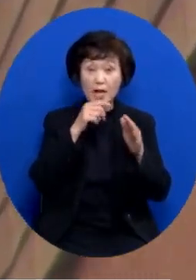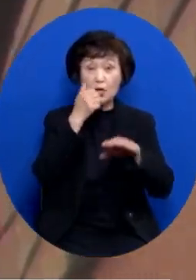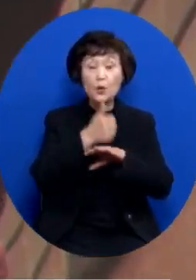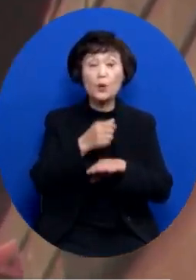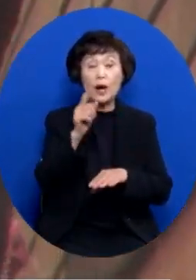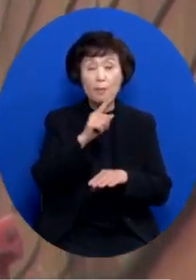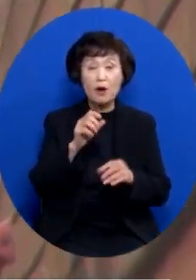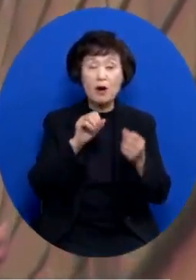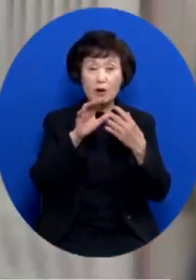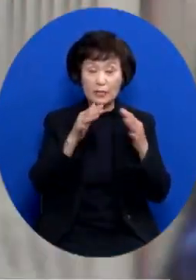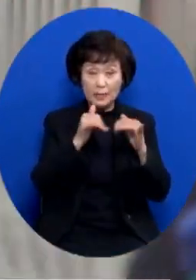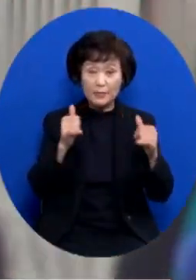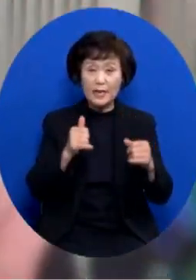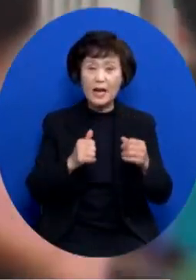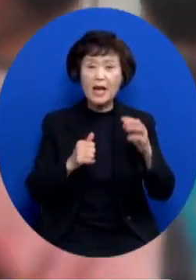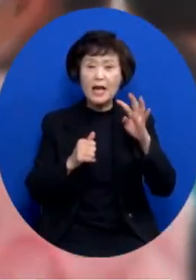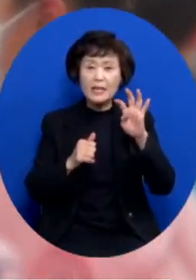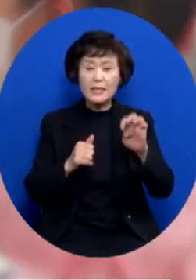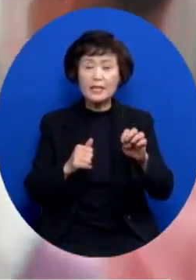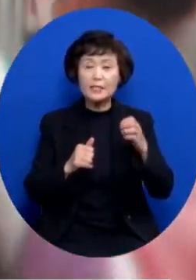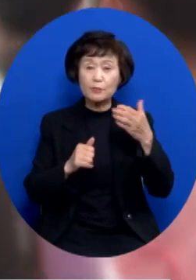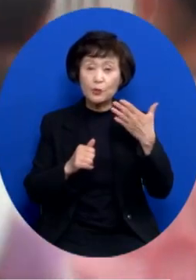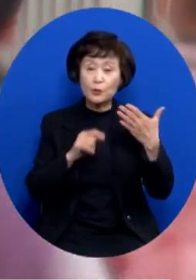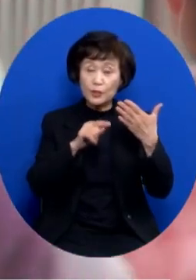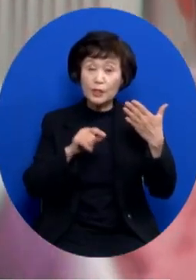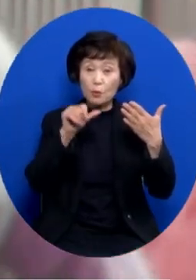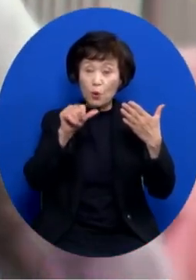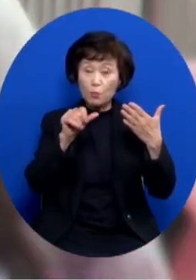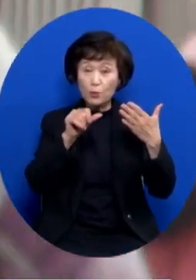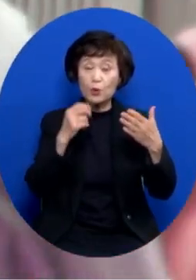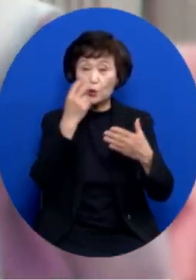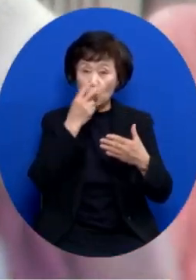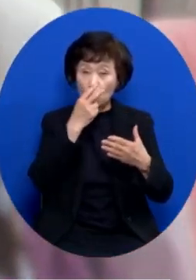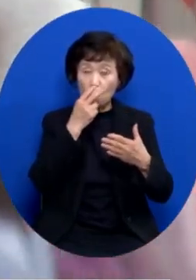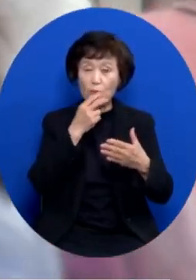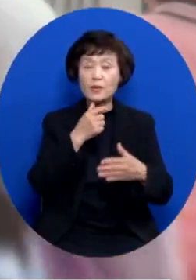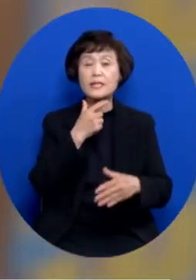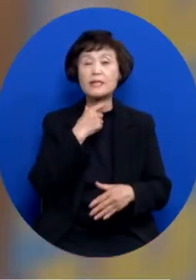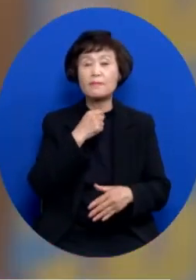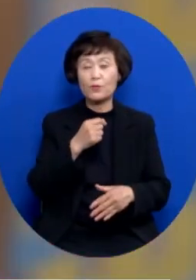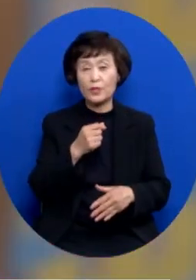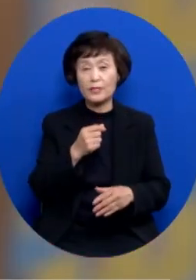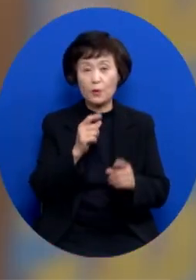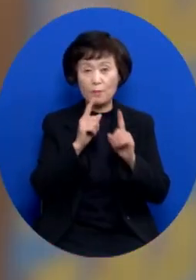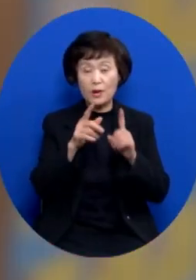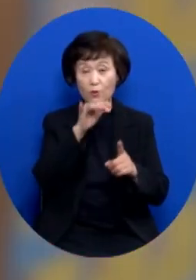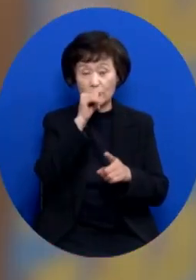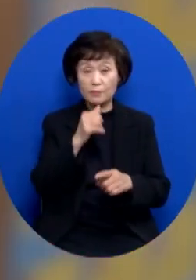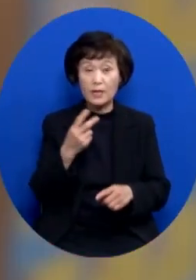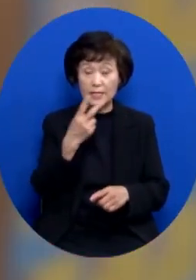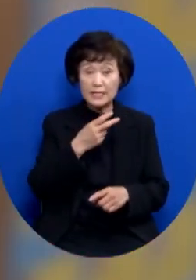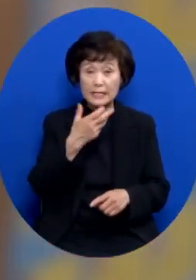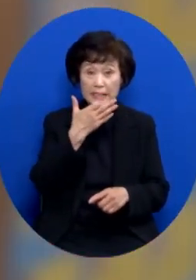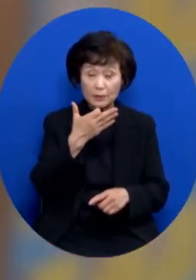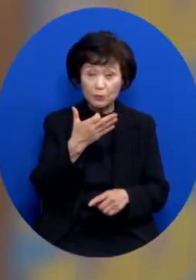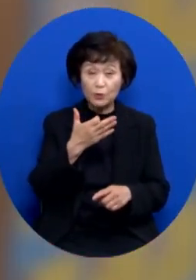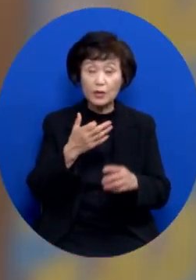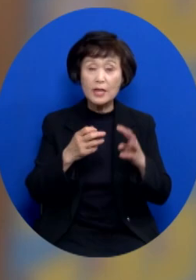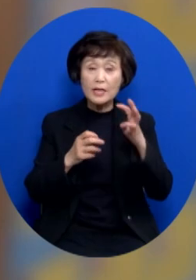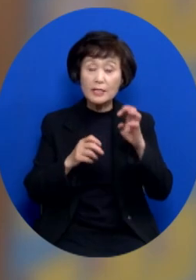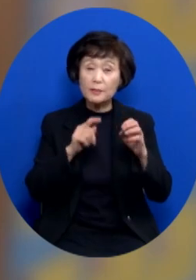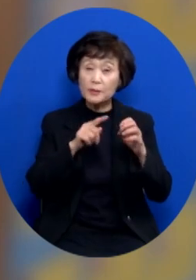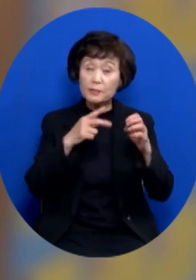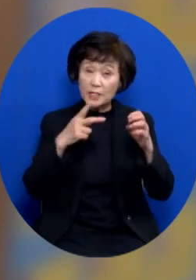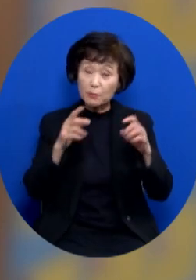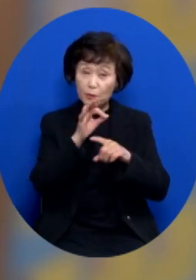응답자의 49.5%는 돌봄 이용을 희망한다고 답했습니다. 지난 2019년